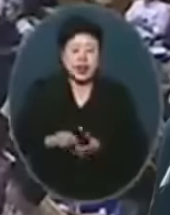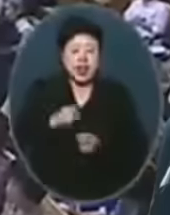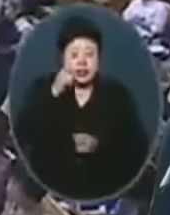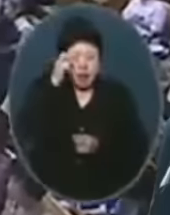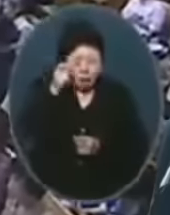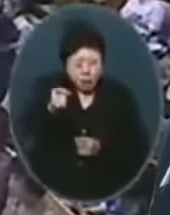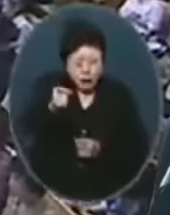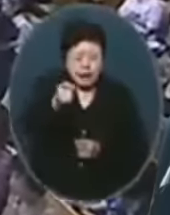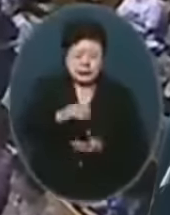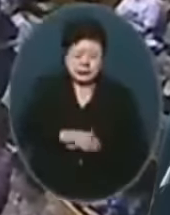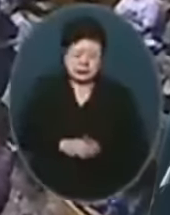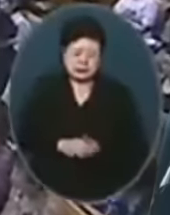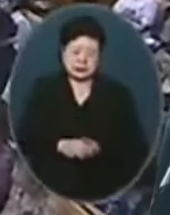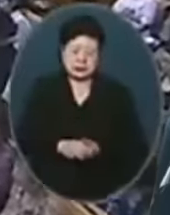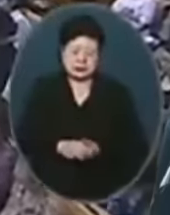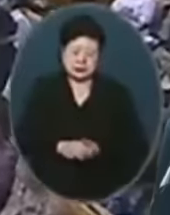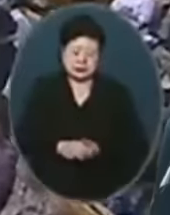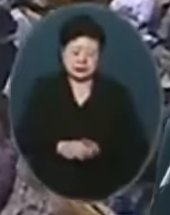영원한